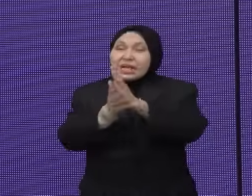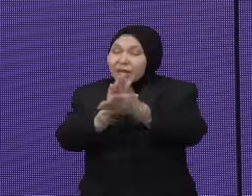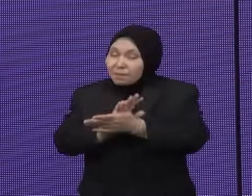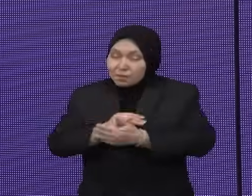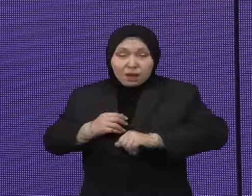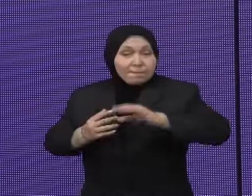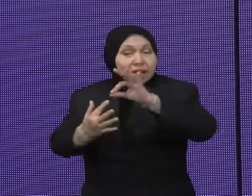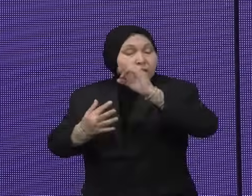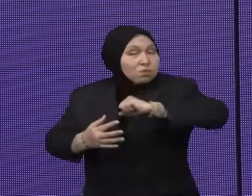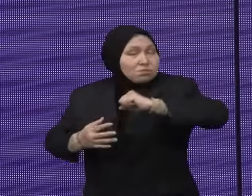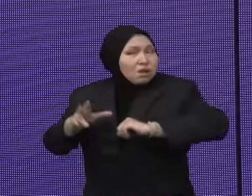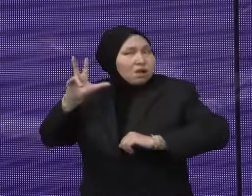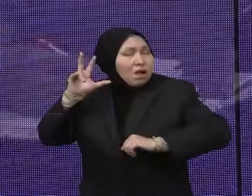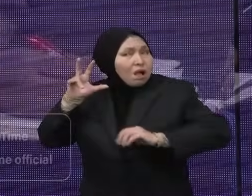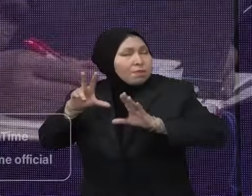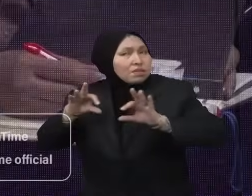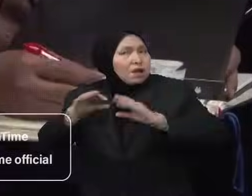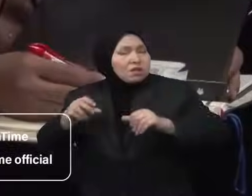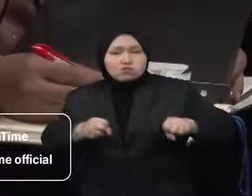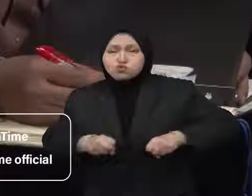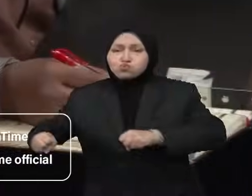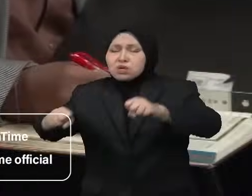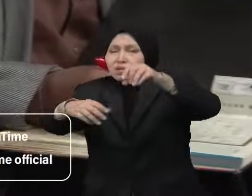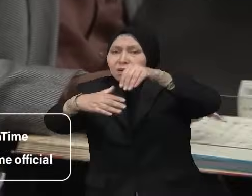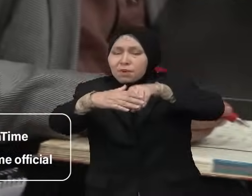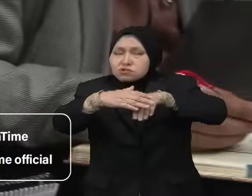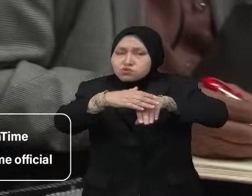mereka. Kita dengar aja berita ada sungai dimasukkan